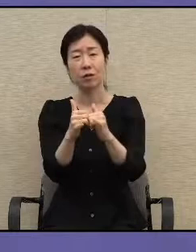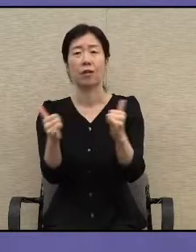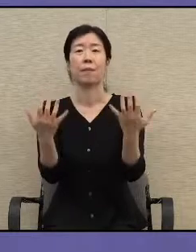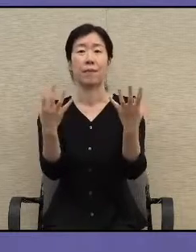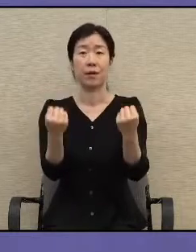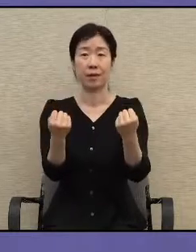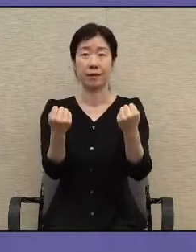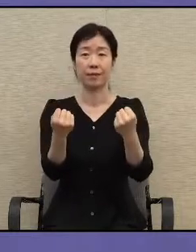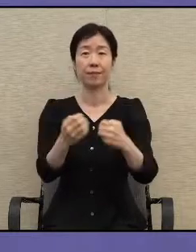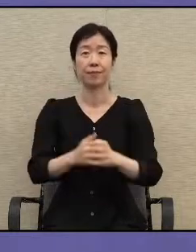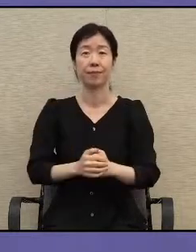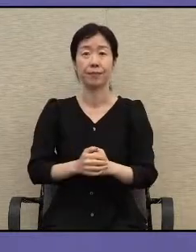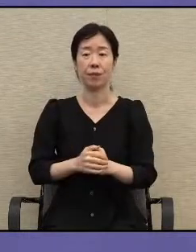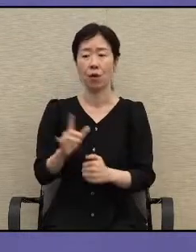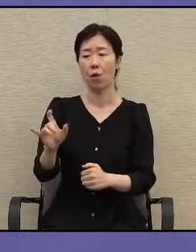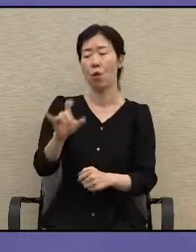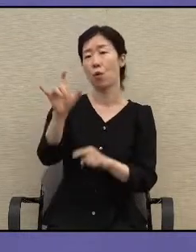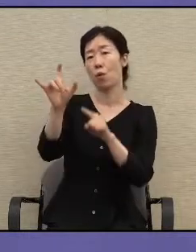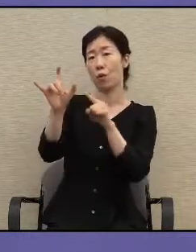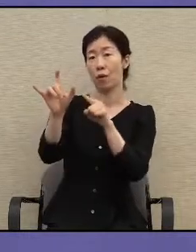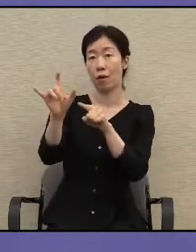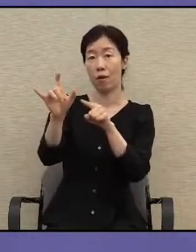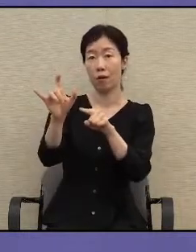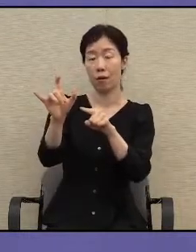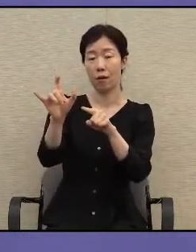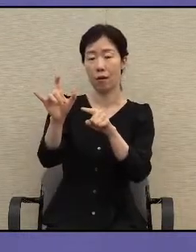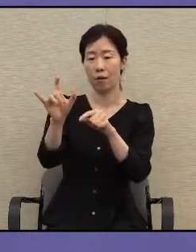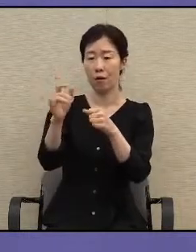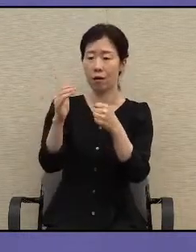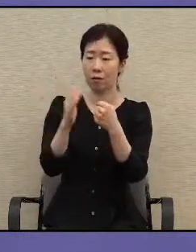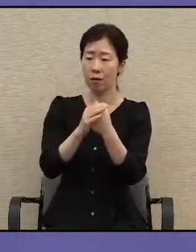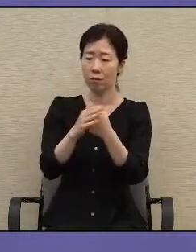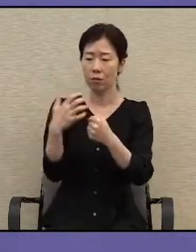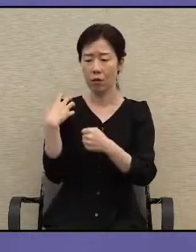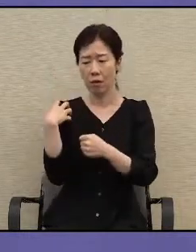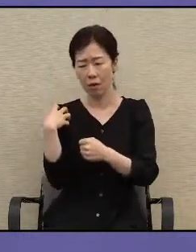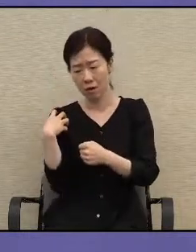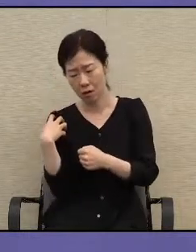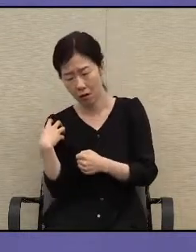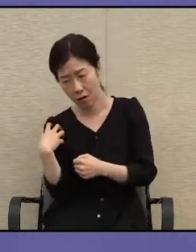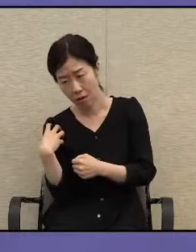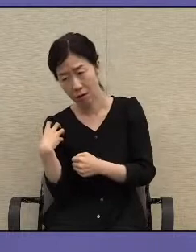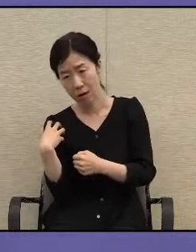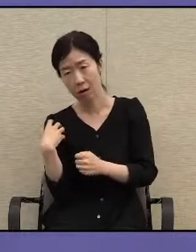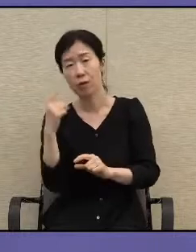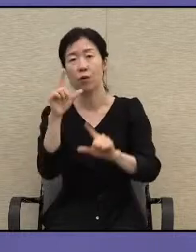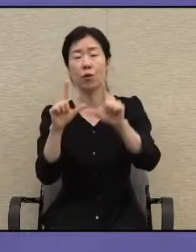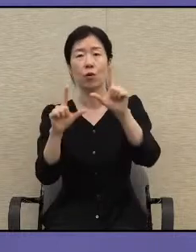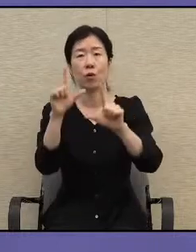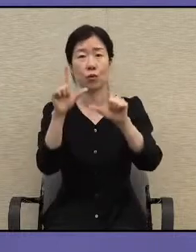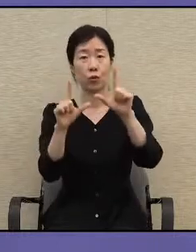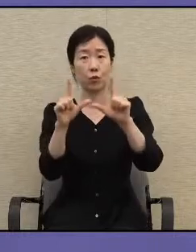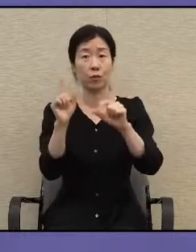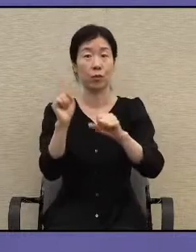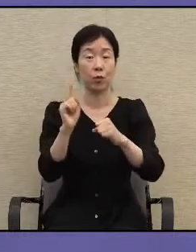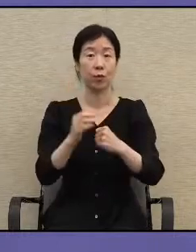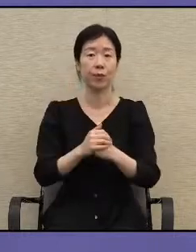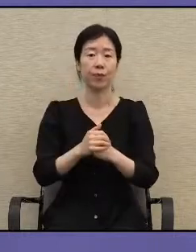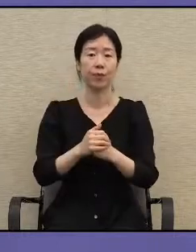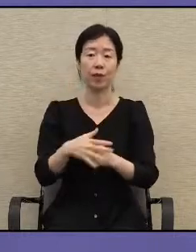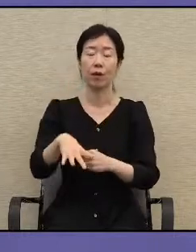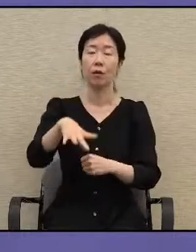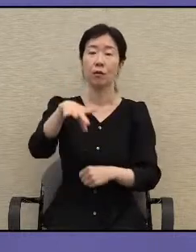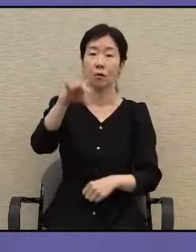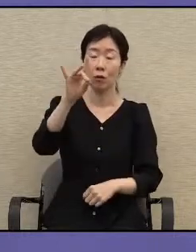이렇게 코로나19가 우리에게 가져오는 이 부담, 위기들을 이렇게 묘사를 하고 있습니다. 처음 시작될 때에는 이